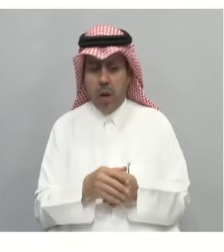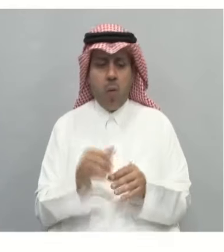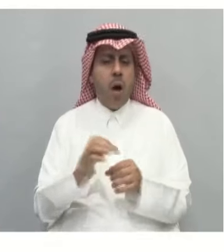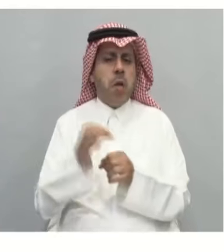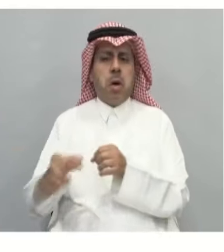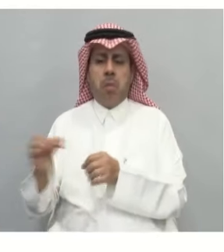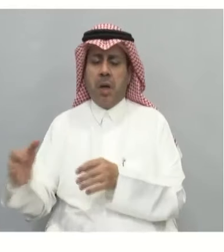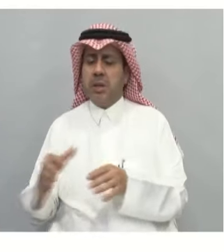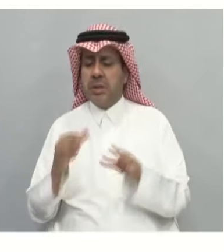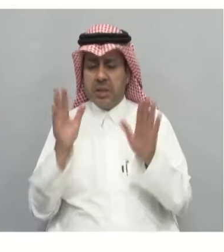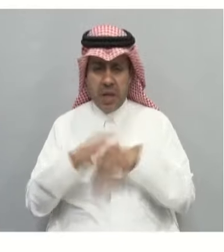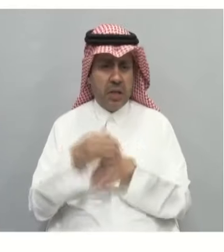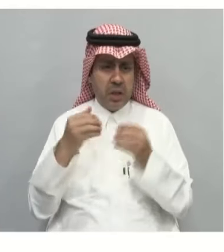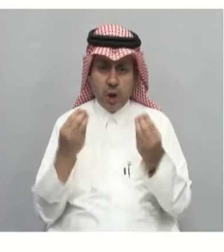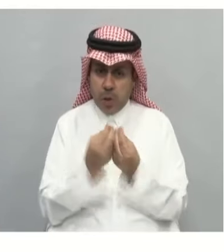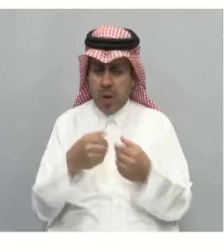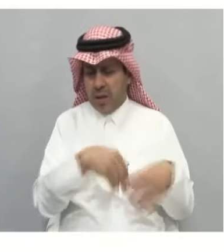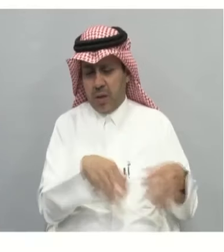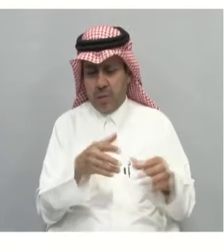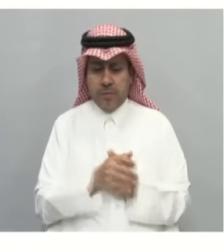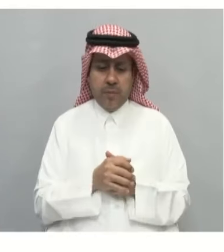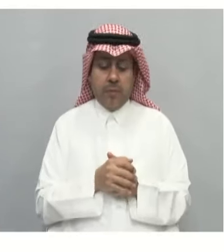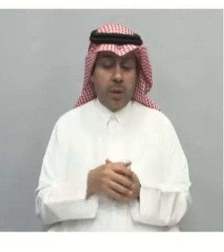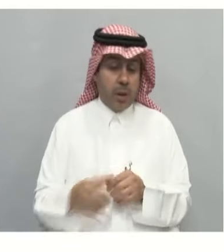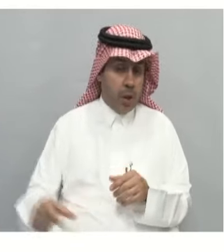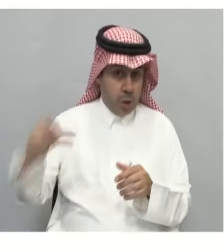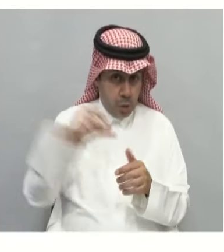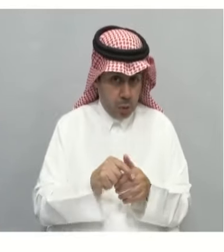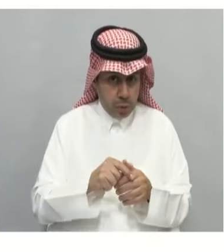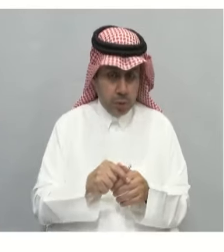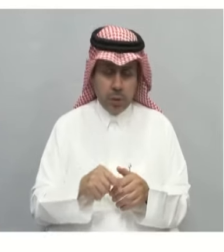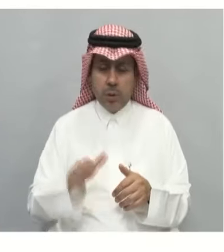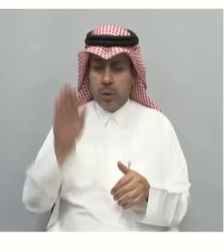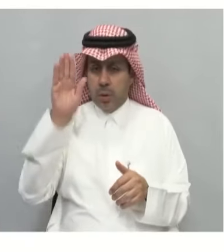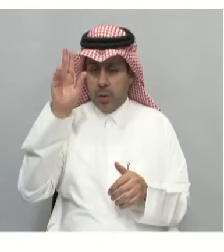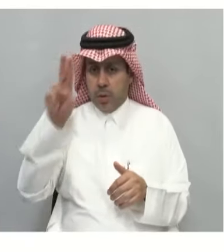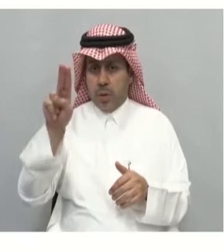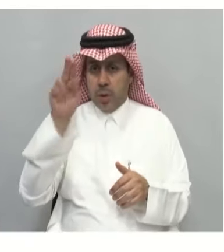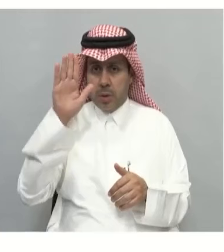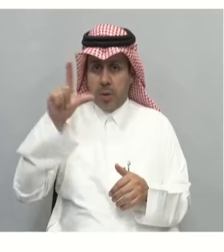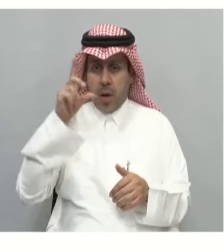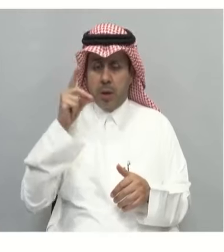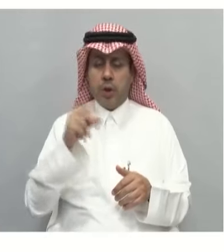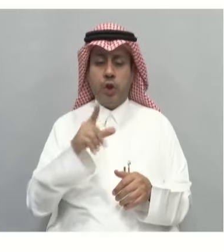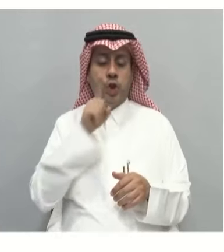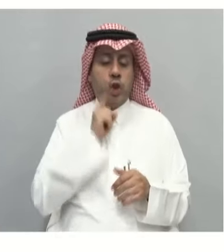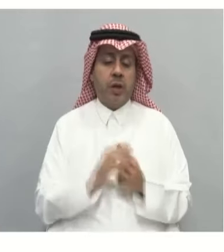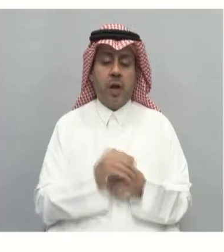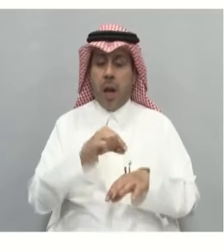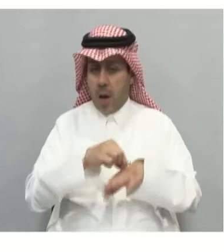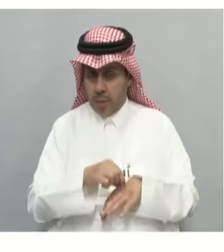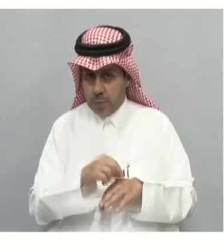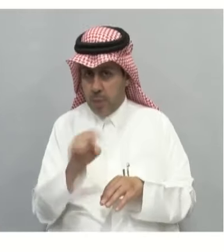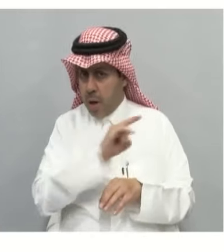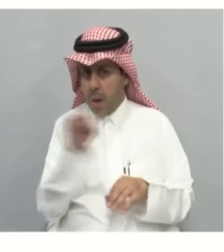غيرها مما يجتمع فيه الناس يدل على تسلط الشيطان عليهم اولئك القوم الذين لا يؤدون